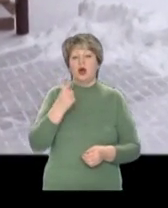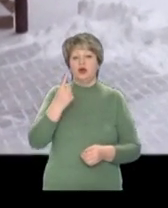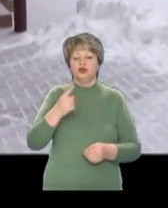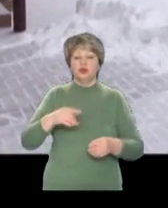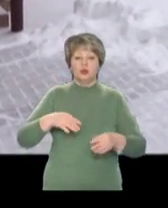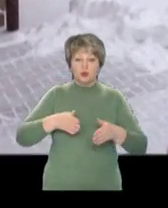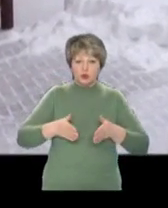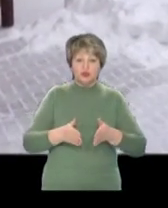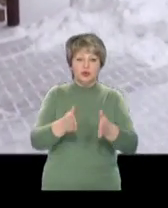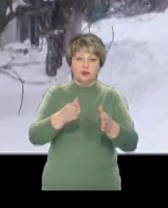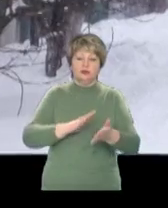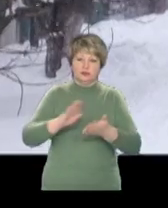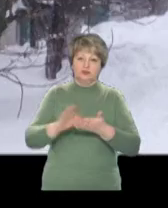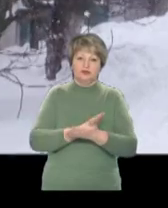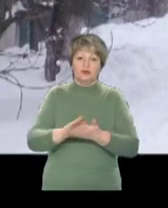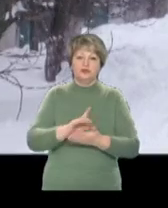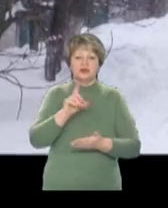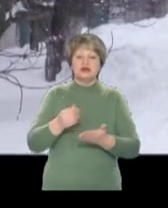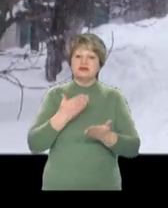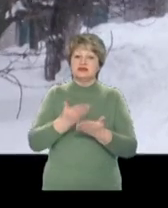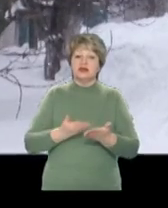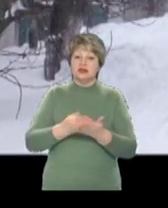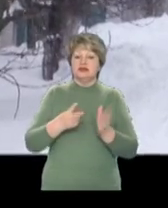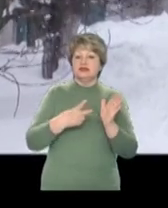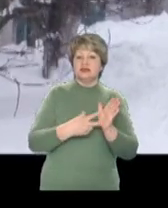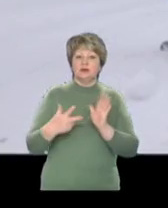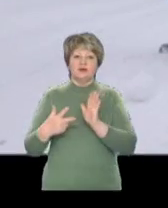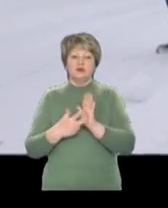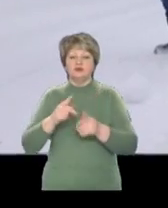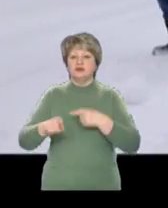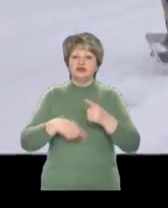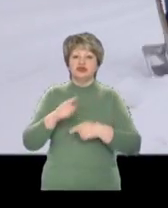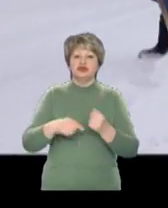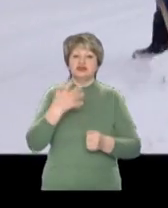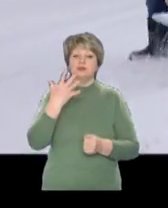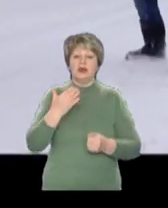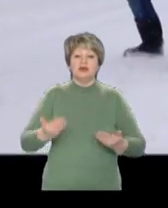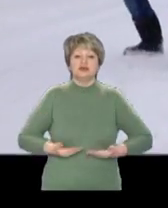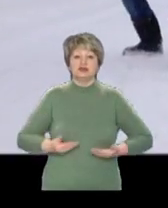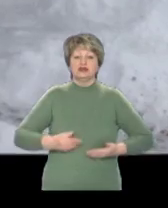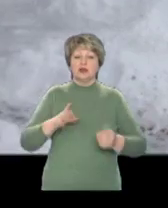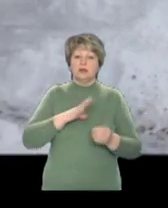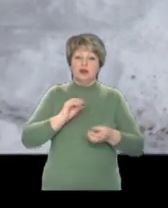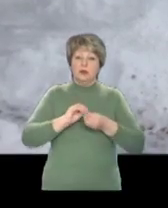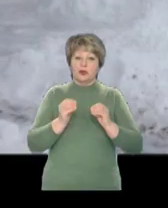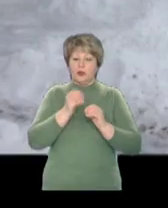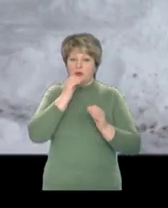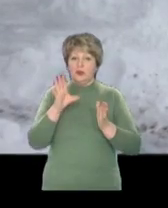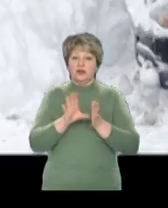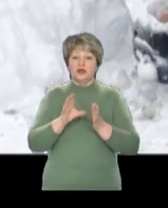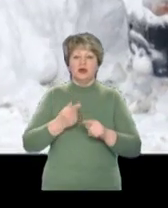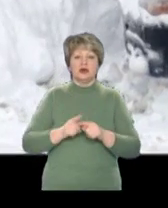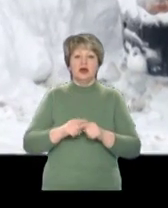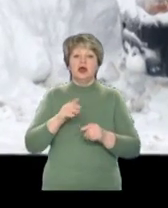одну дорогу пробрали в селі. За даними ДСНС, за 7-8 січня через негоду 5 населених пунктів мали проблеми із